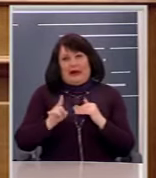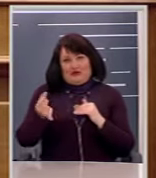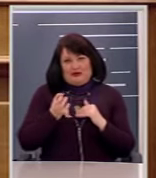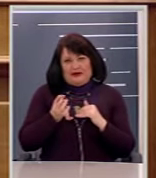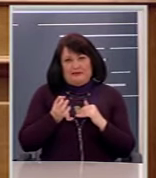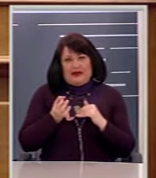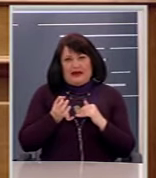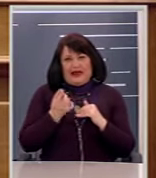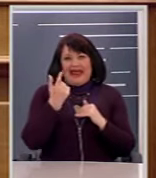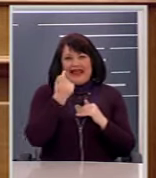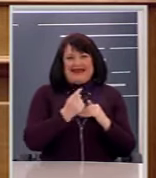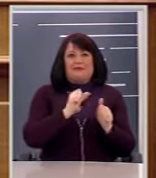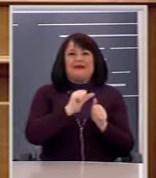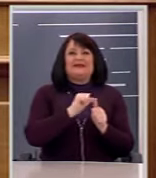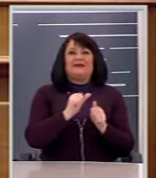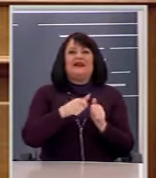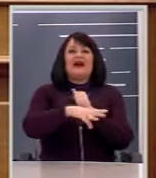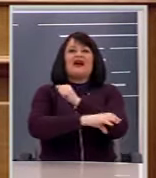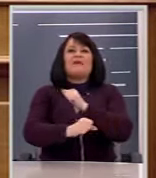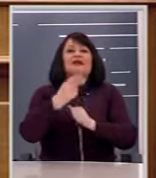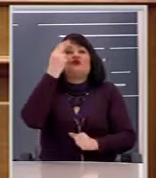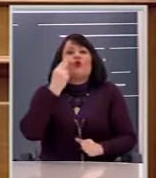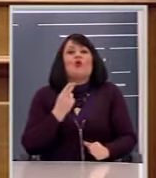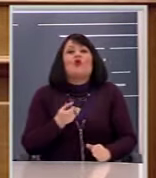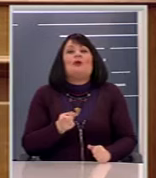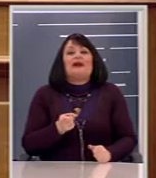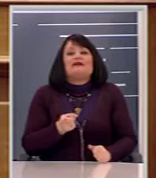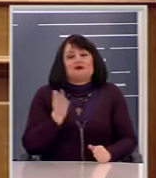για 1,5 μήνα, ήταν γραμματέας ο κύριος Κουρουπλής.